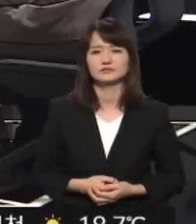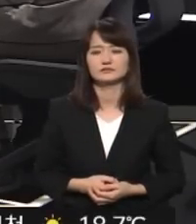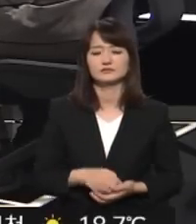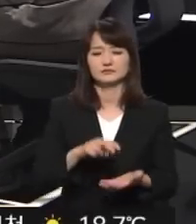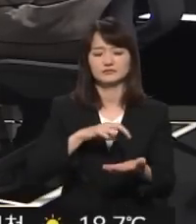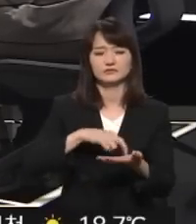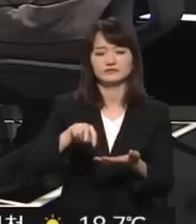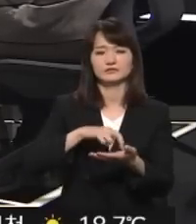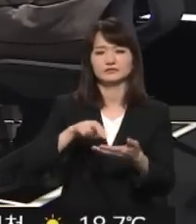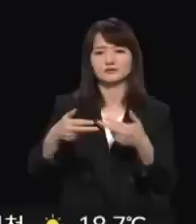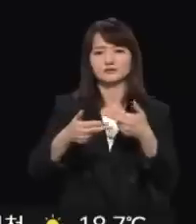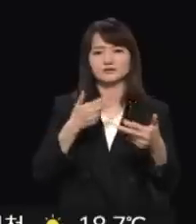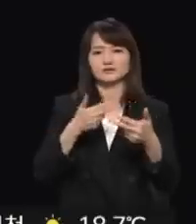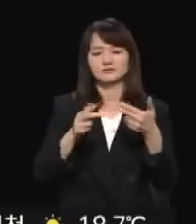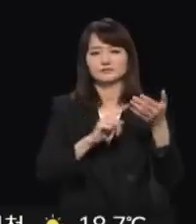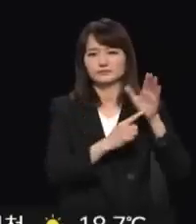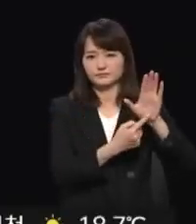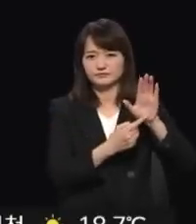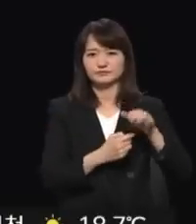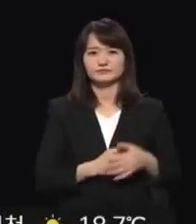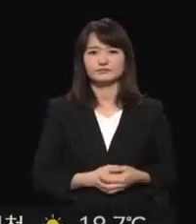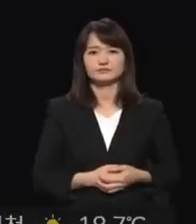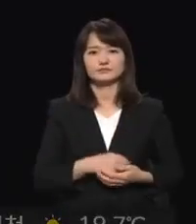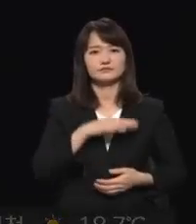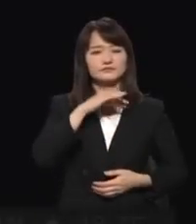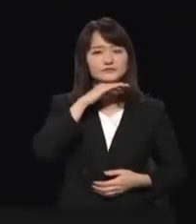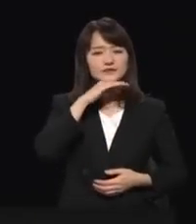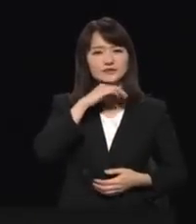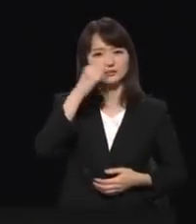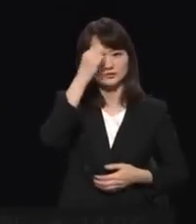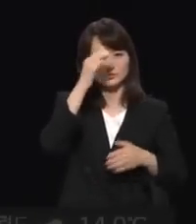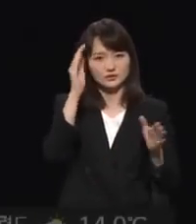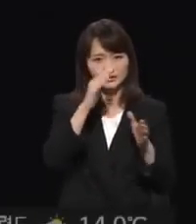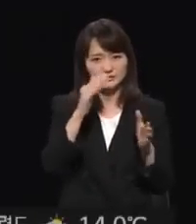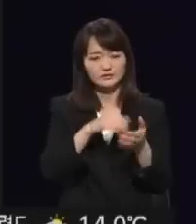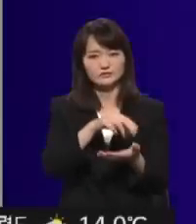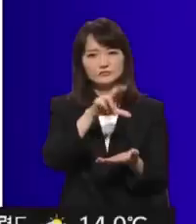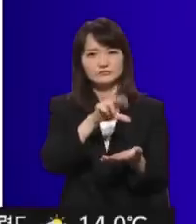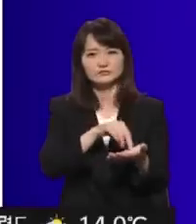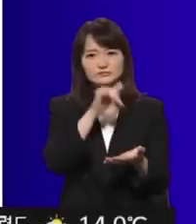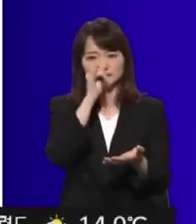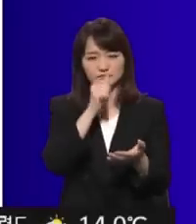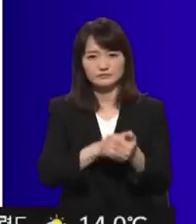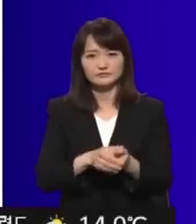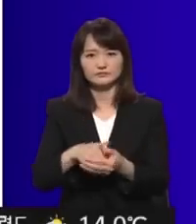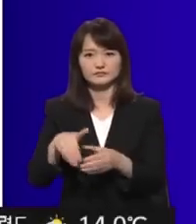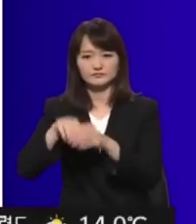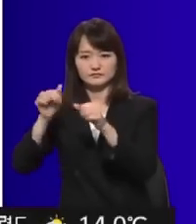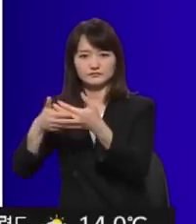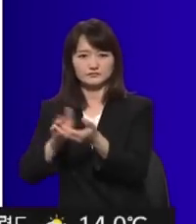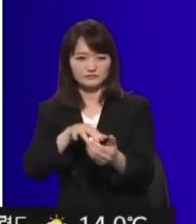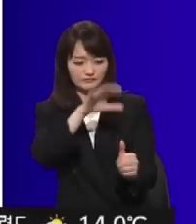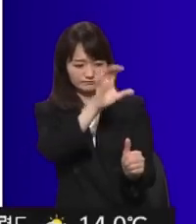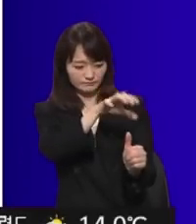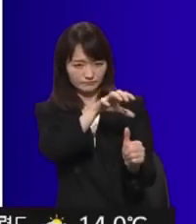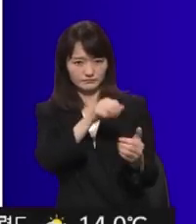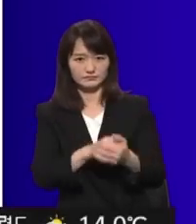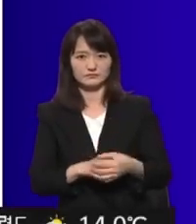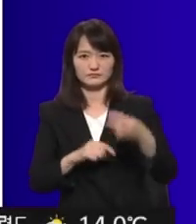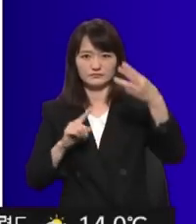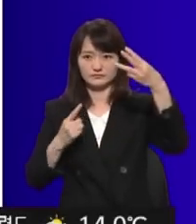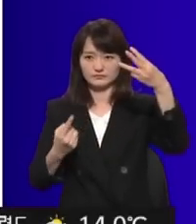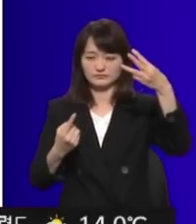웹툰 협회는 이런 입장을 냈습니다 나이 어린 학생 문제라고 만약에 문체부에서 지적을 한다면 3일